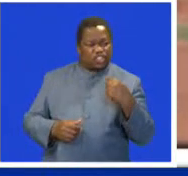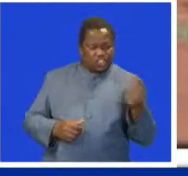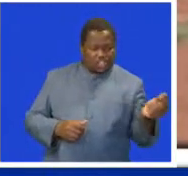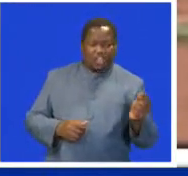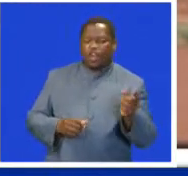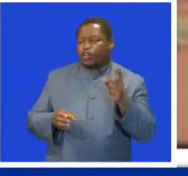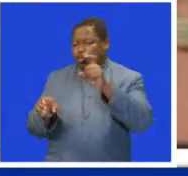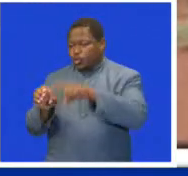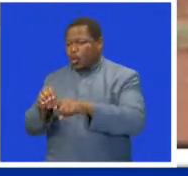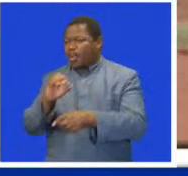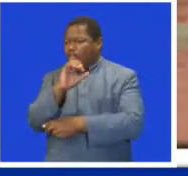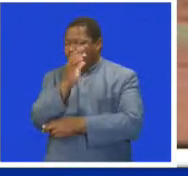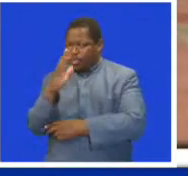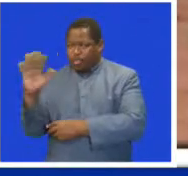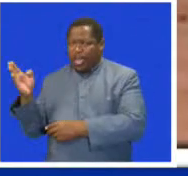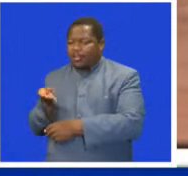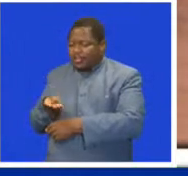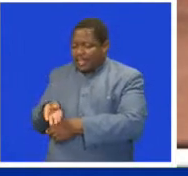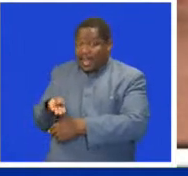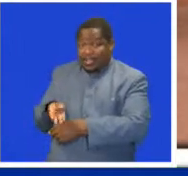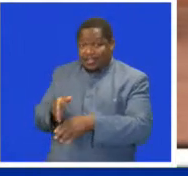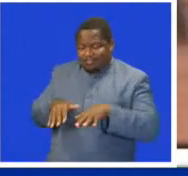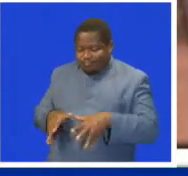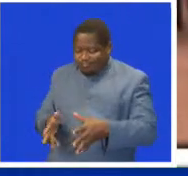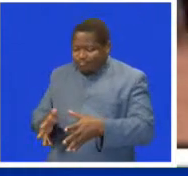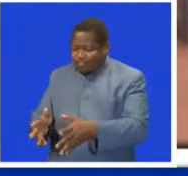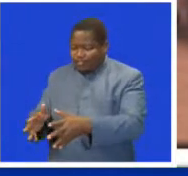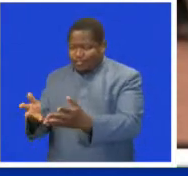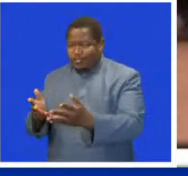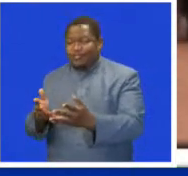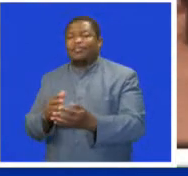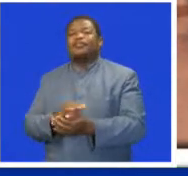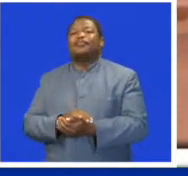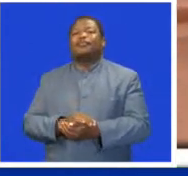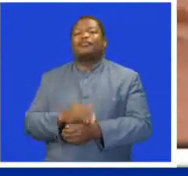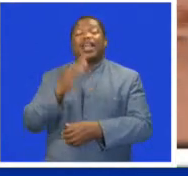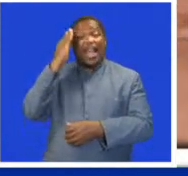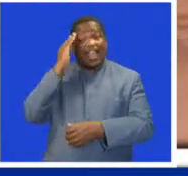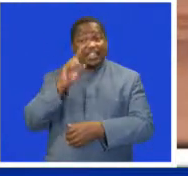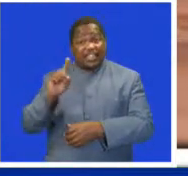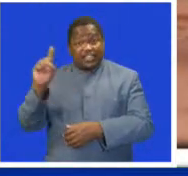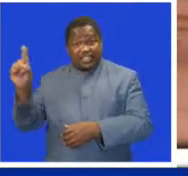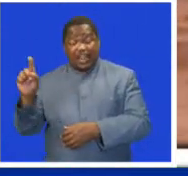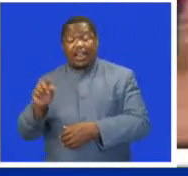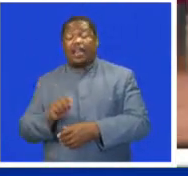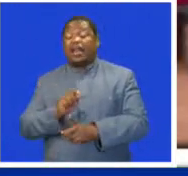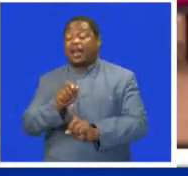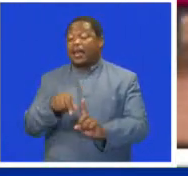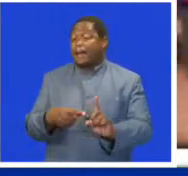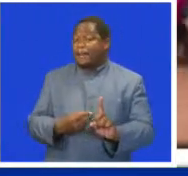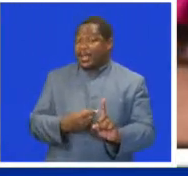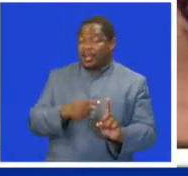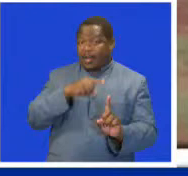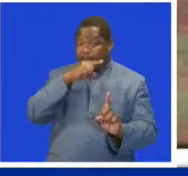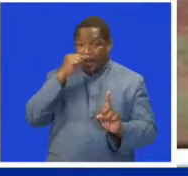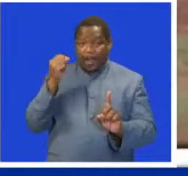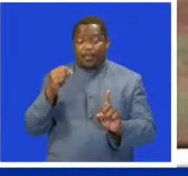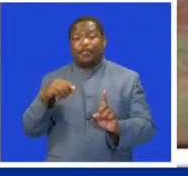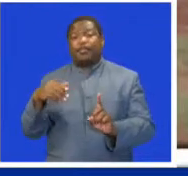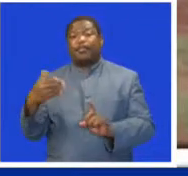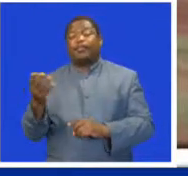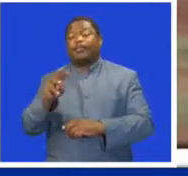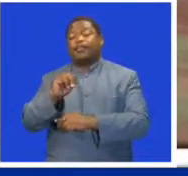labanye bafundi bayekele isikolwa. Loku kuvakele ngathishela nhloko walesikolwa Ncamisile Mathenjwa lophindzwa veta